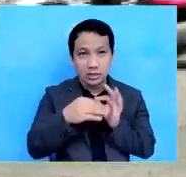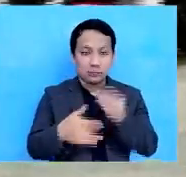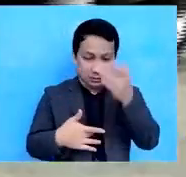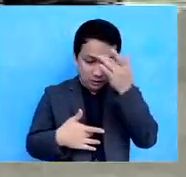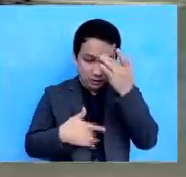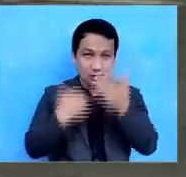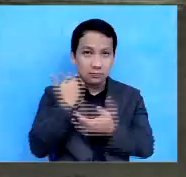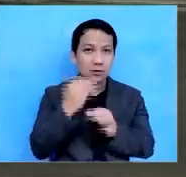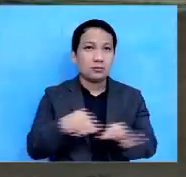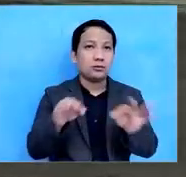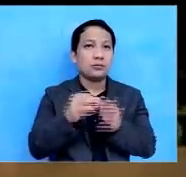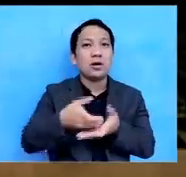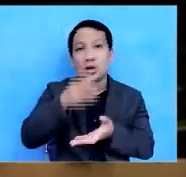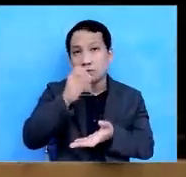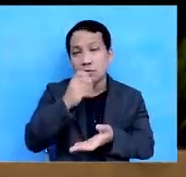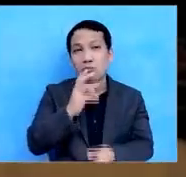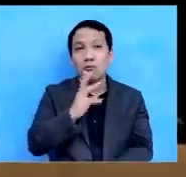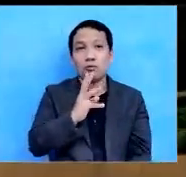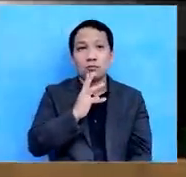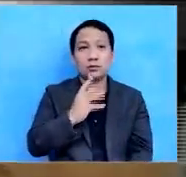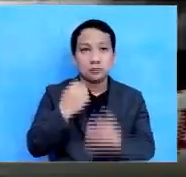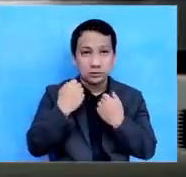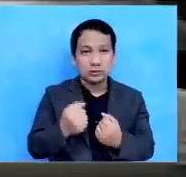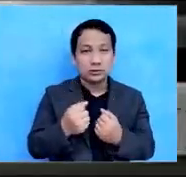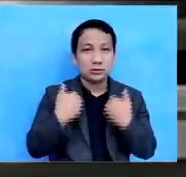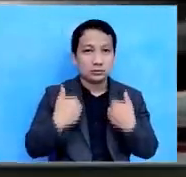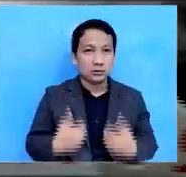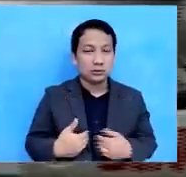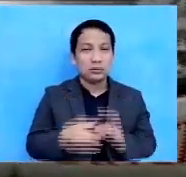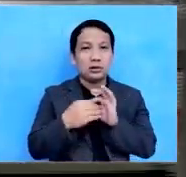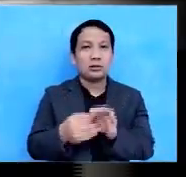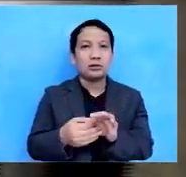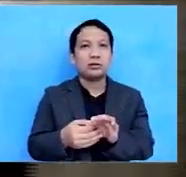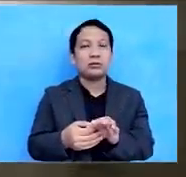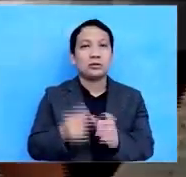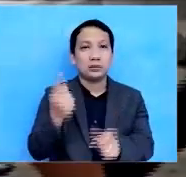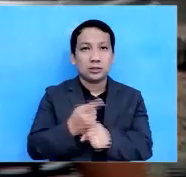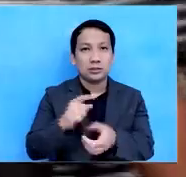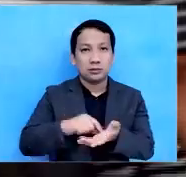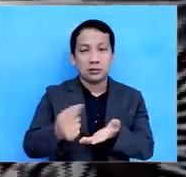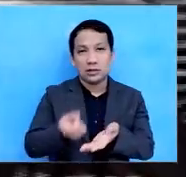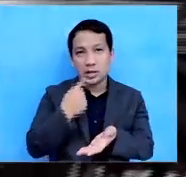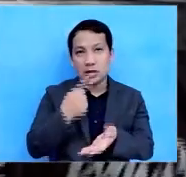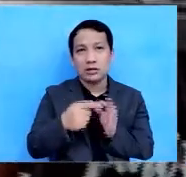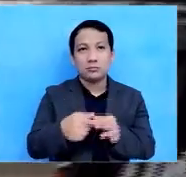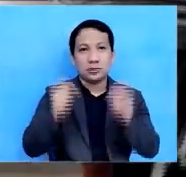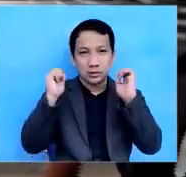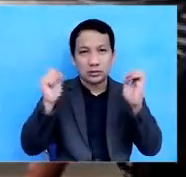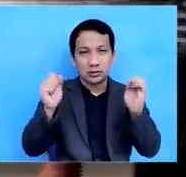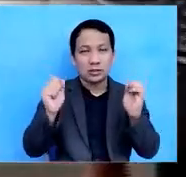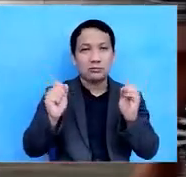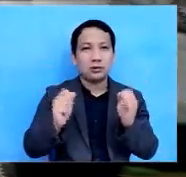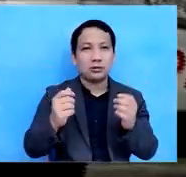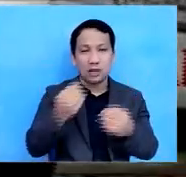pagkakasakit, dalasan ang pag-inom ng tubig at palakasin ang immune system sa pamamagitan ng pag-inom ng vitamins, pag-ehersisyo, pagkain